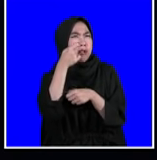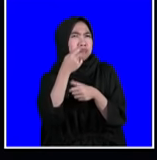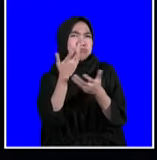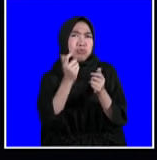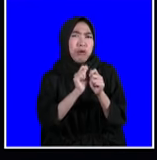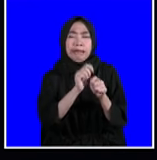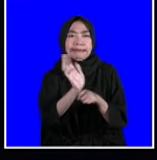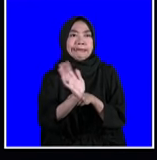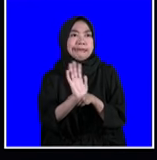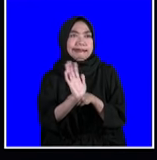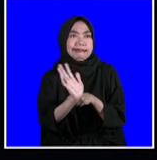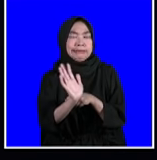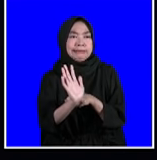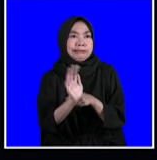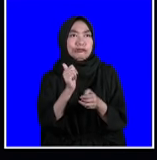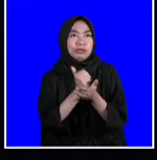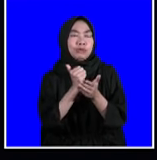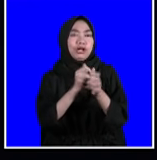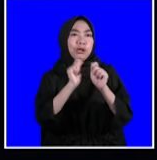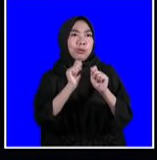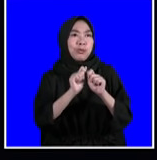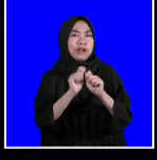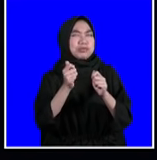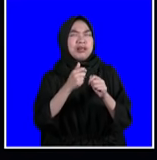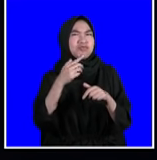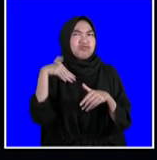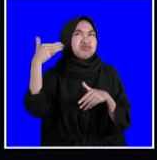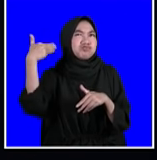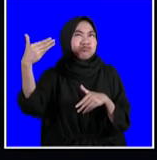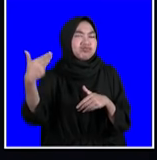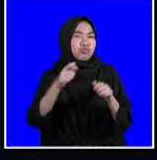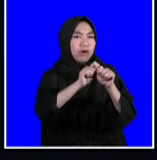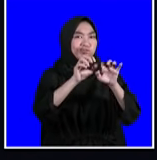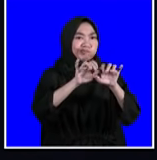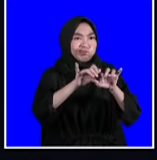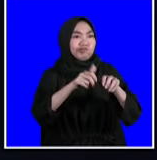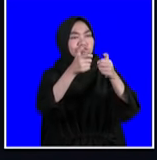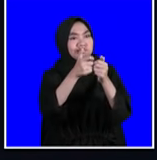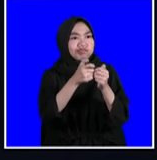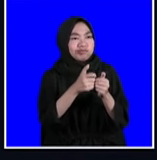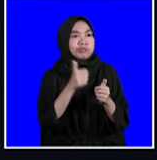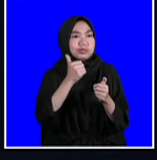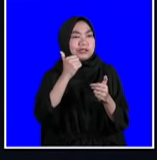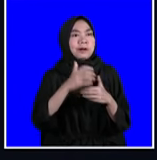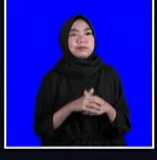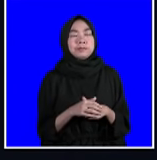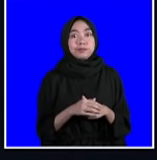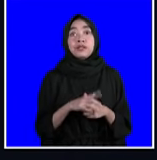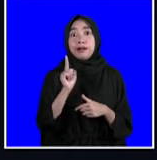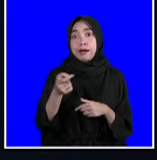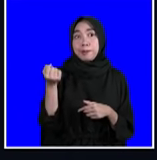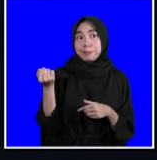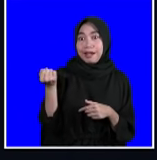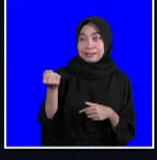Anda, bahkan sebenarnya bisa Anda lakukan kapan saja. Nah, ingat ya, setiap kali Anda belanja, Anda harus